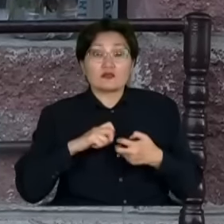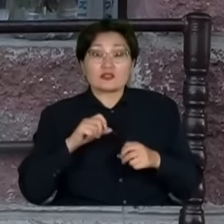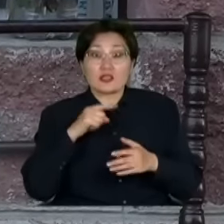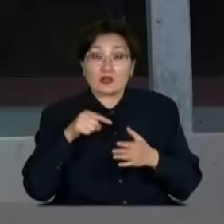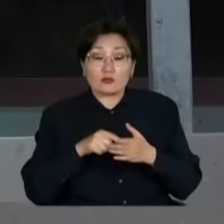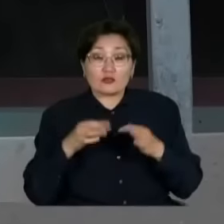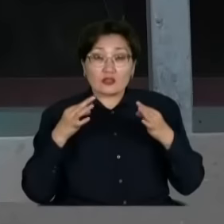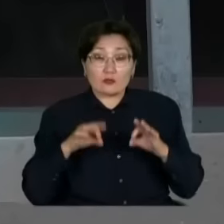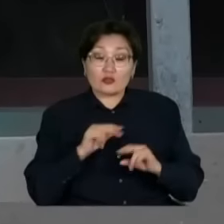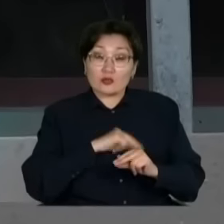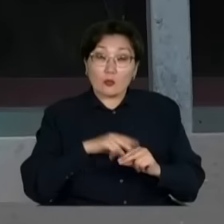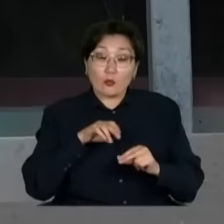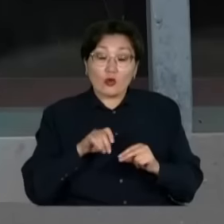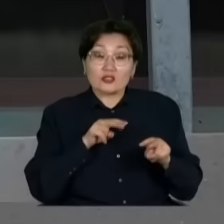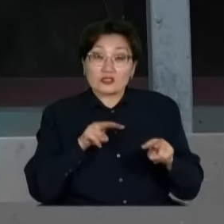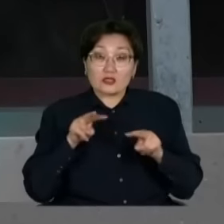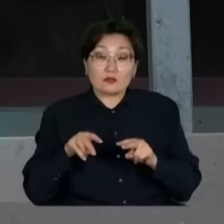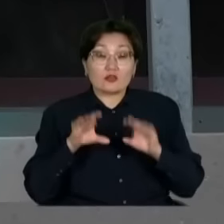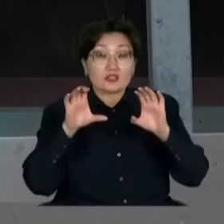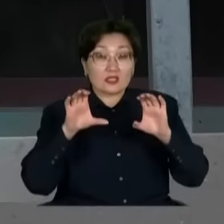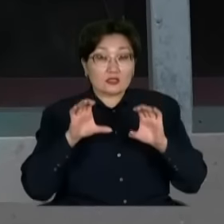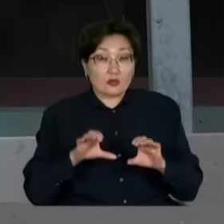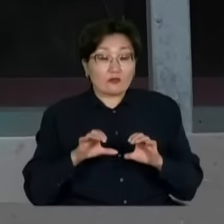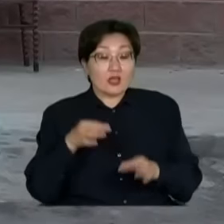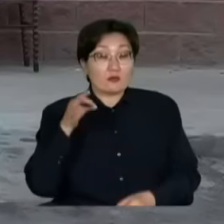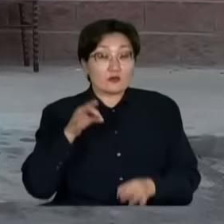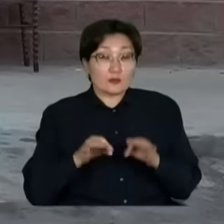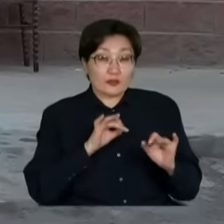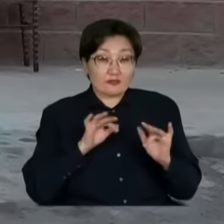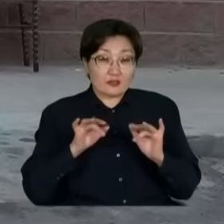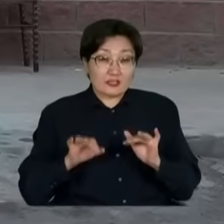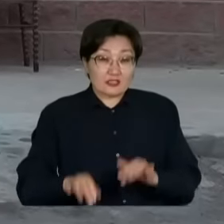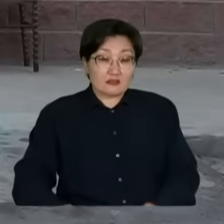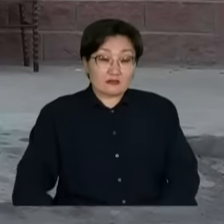упущения в работе по надзору за законностью в уголовных